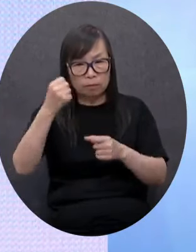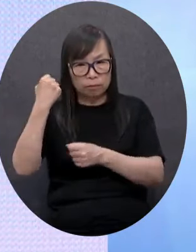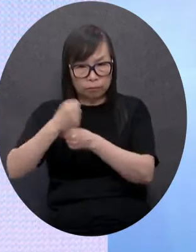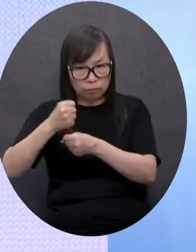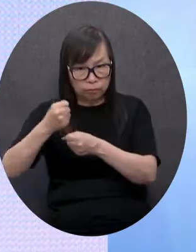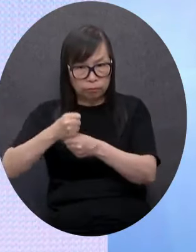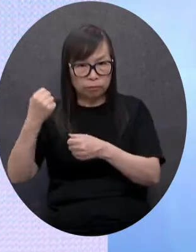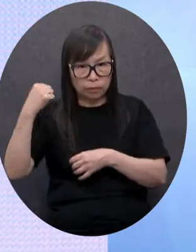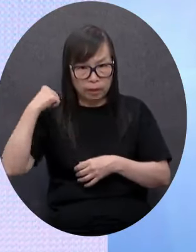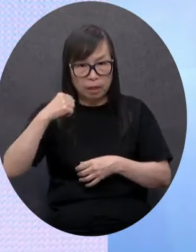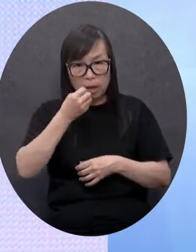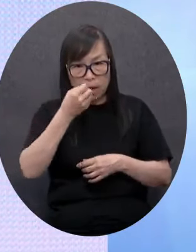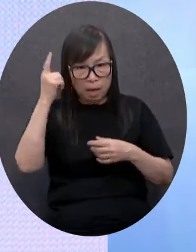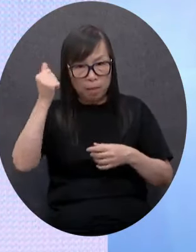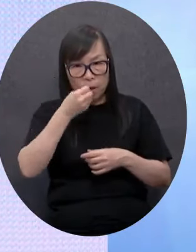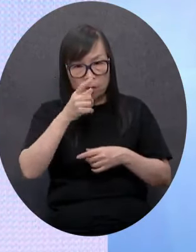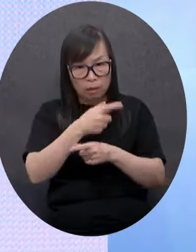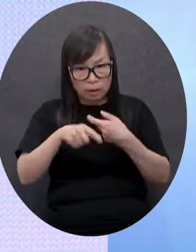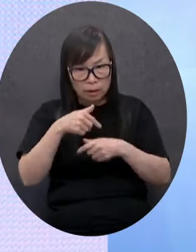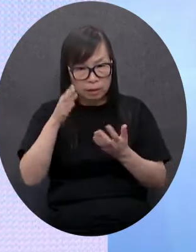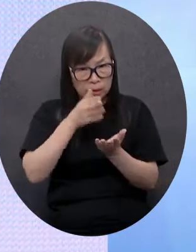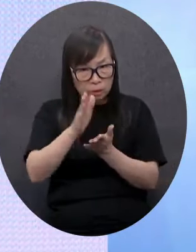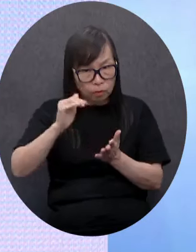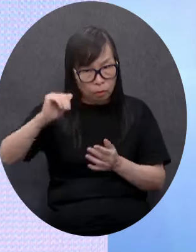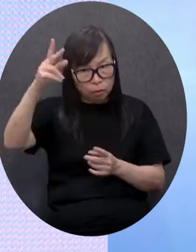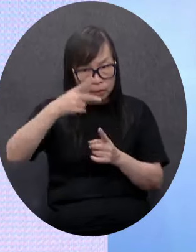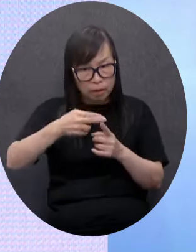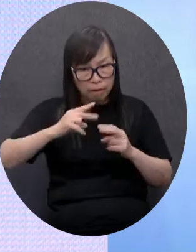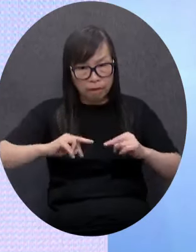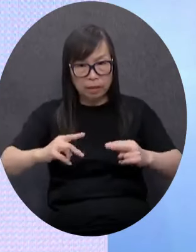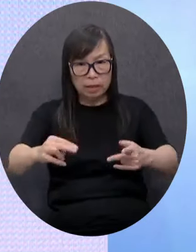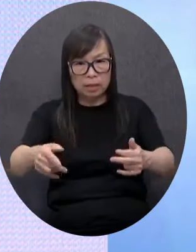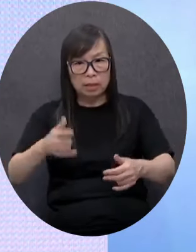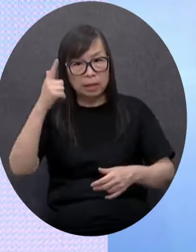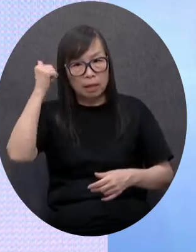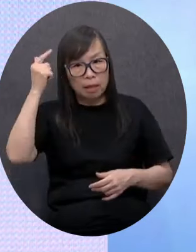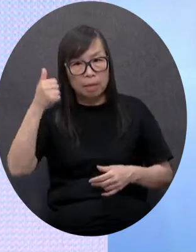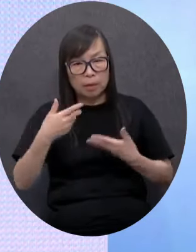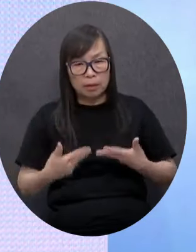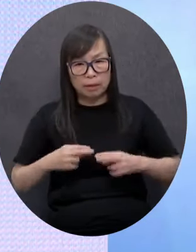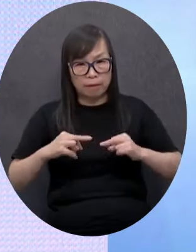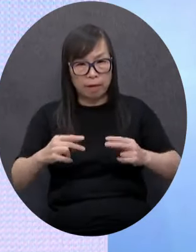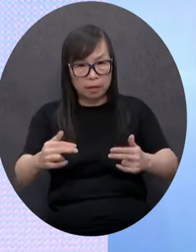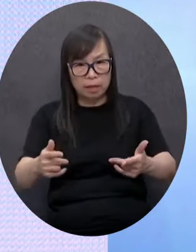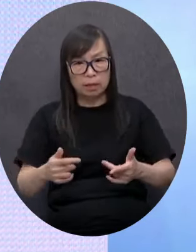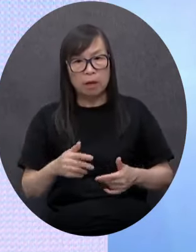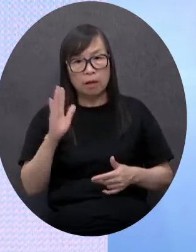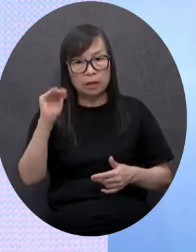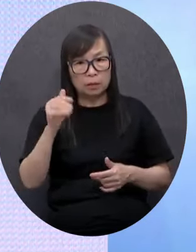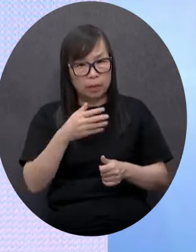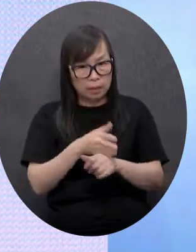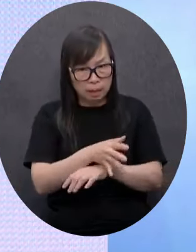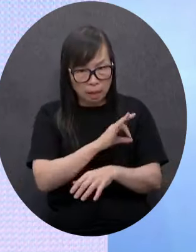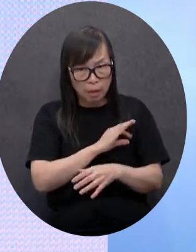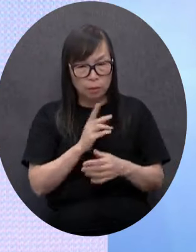力，希望香港经济朝高质量发展，更希望呢一啲发展可以为社